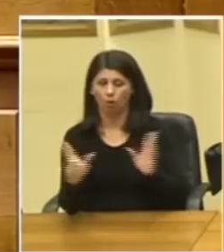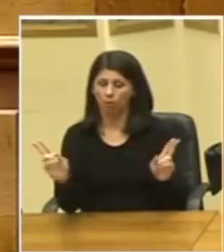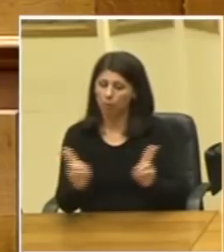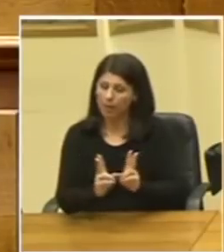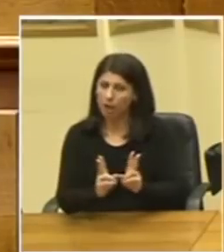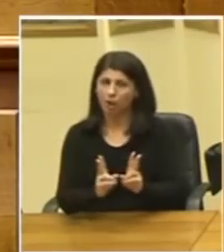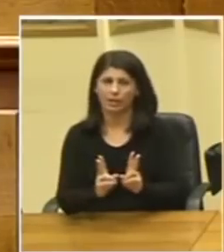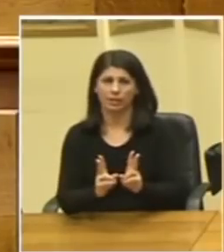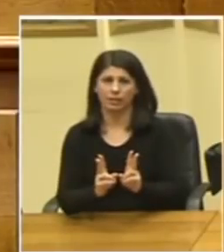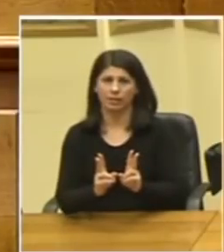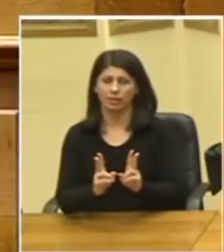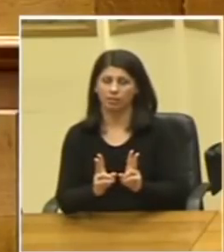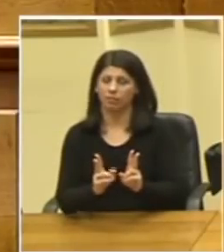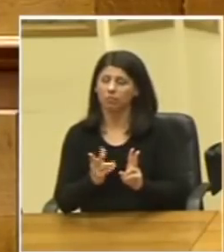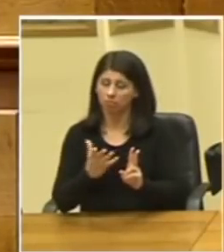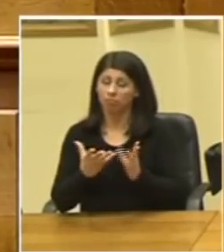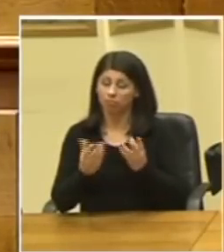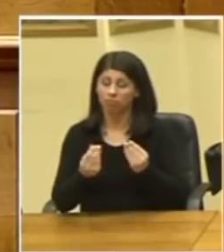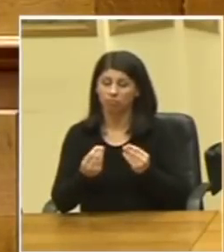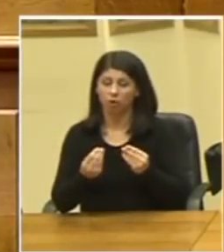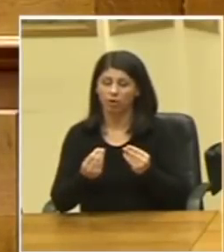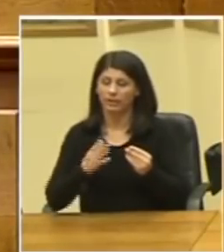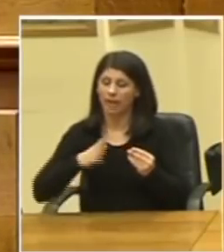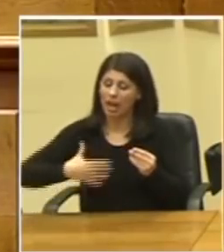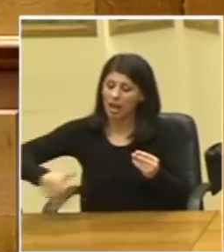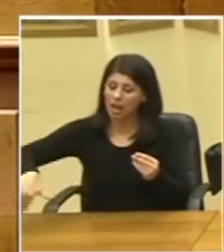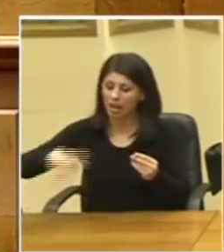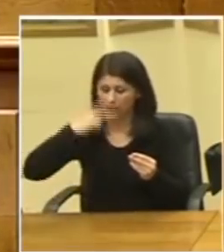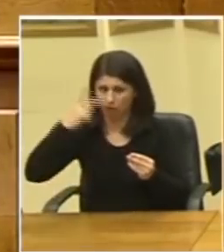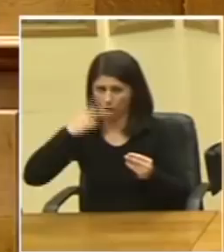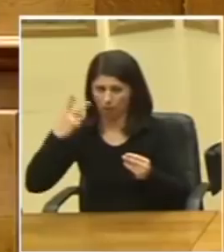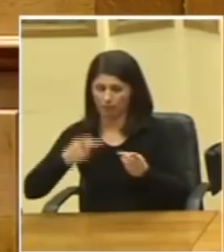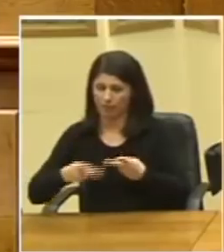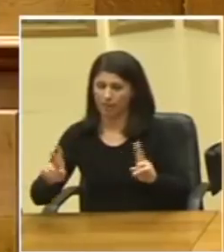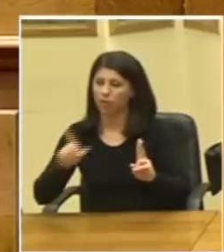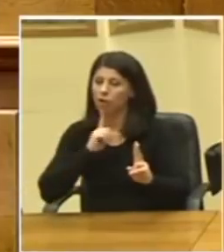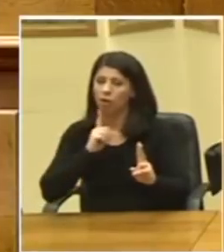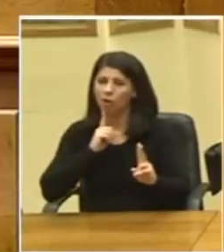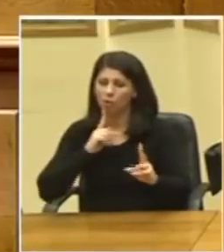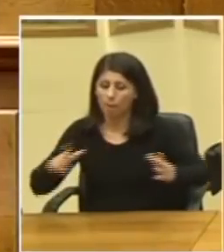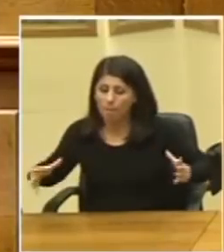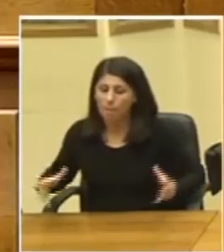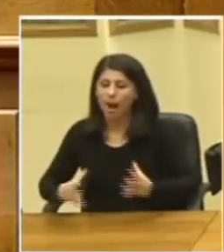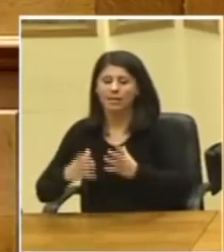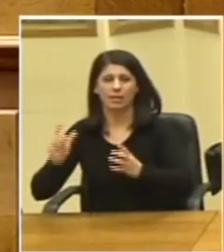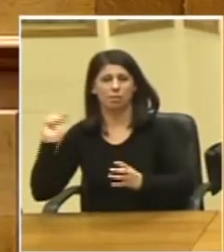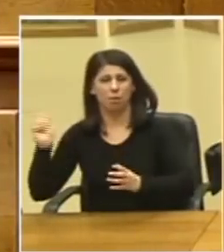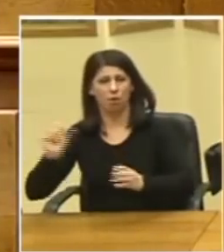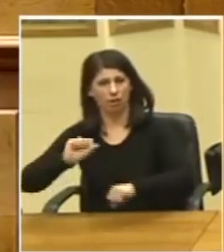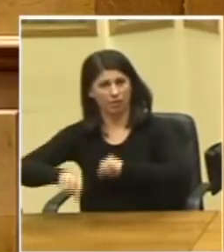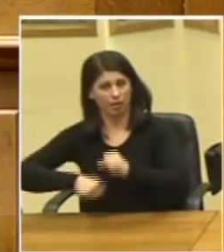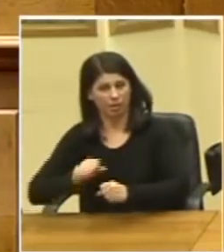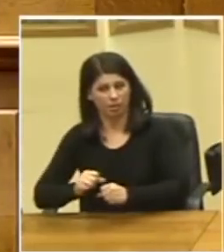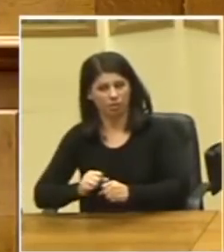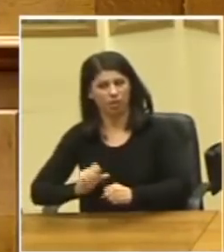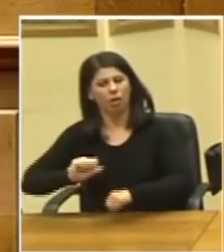περιορίζει συντριπτικά τα λαϊκά δικαιώματα, τις ελευθερίες, όπως είναι η μαζική πολιτική δράση, η δράση